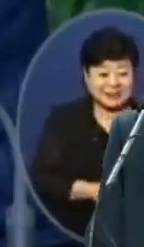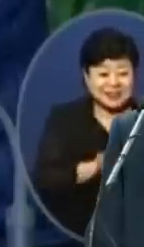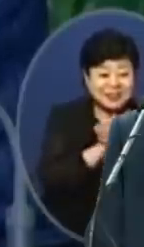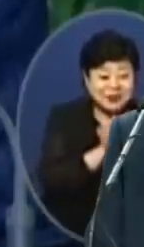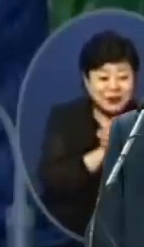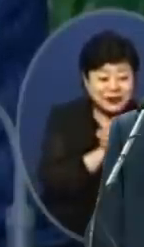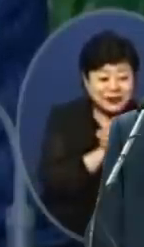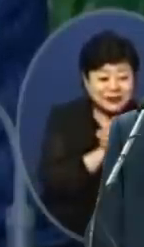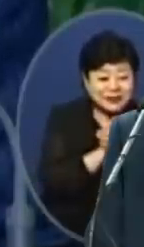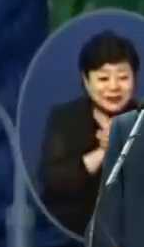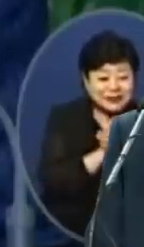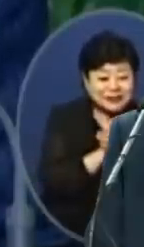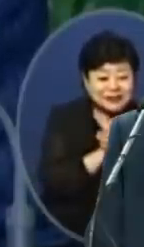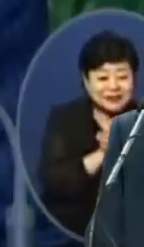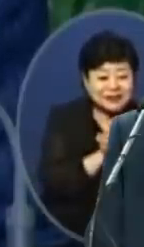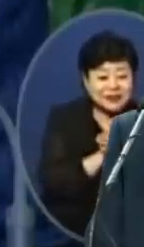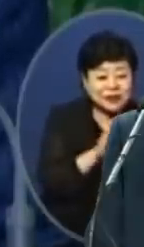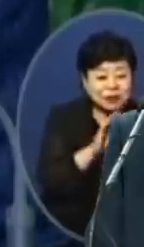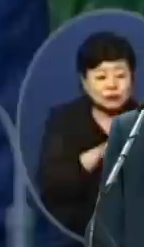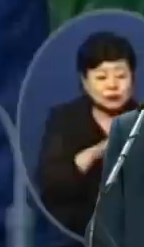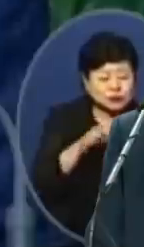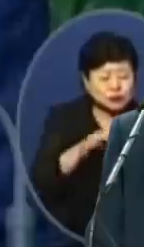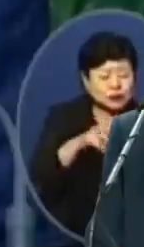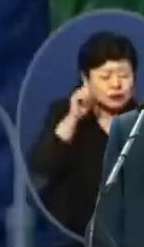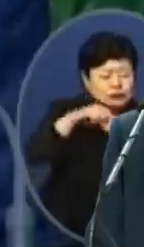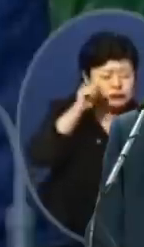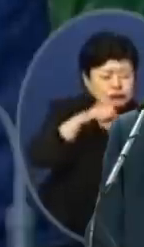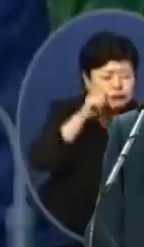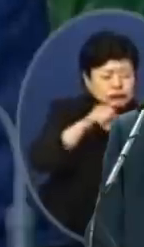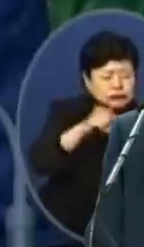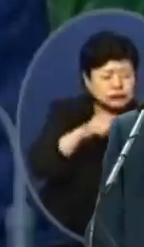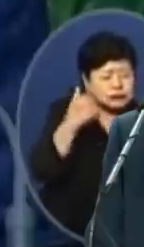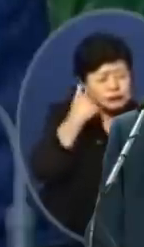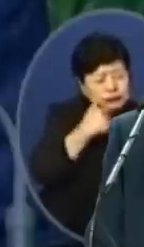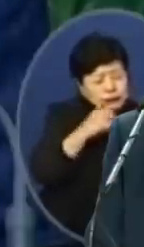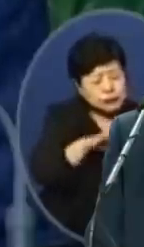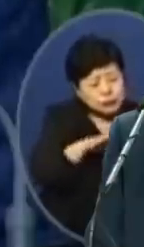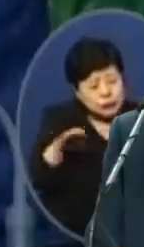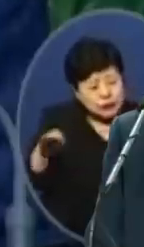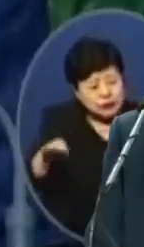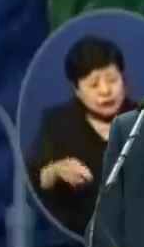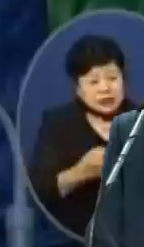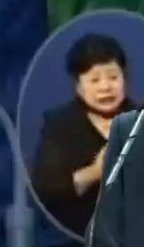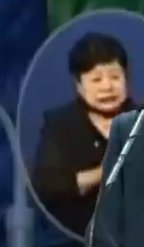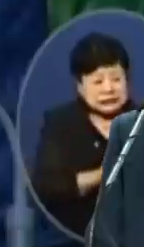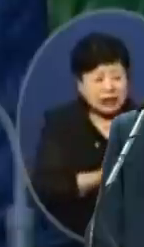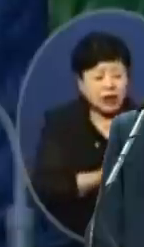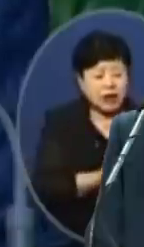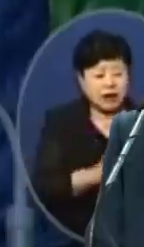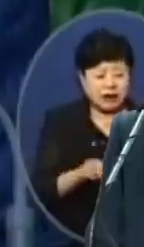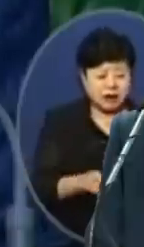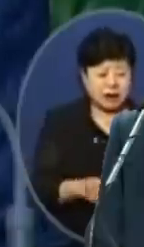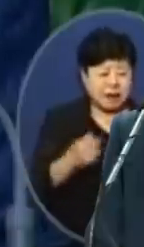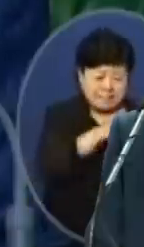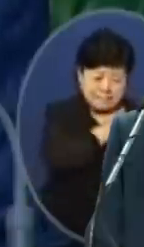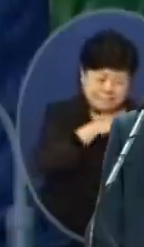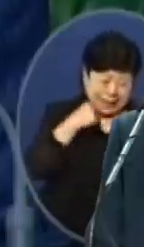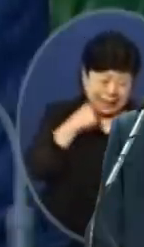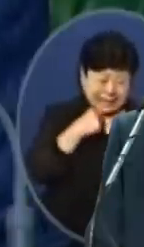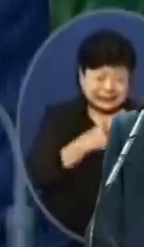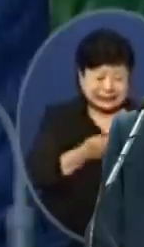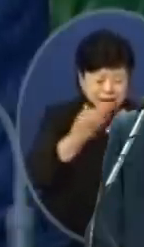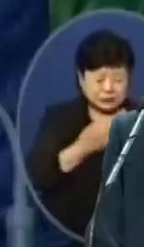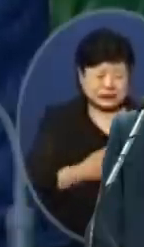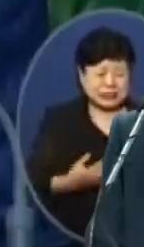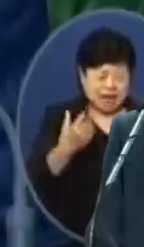기도라고 했는데 트럭 소리가 계속 나거든요. 나가보니까 트럭에 정말 맛있는 음식을